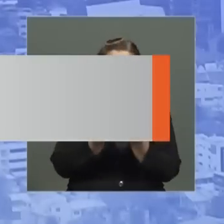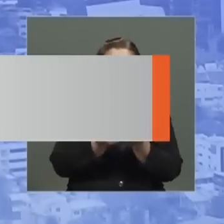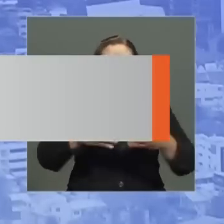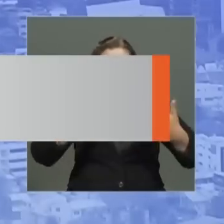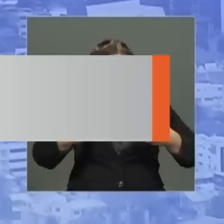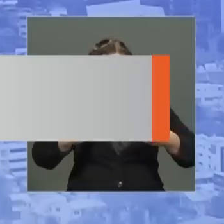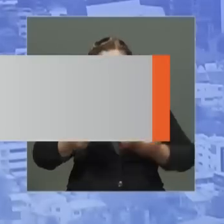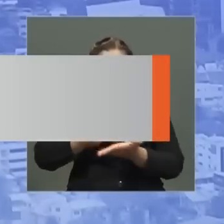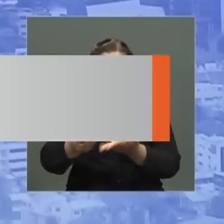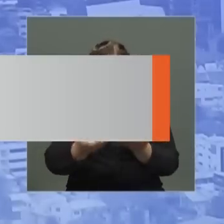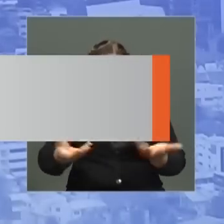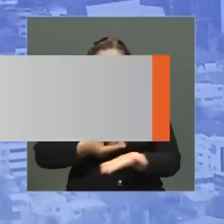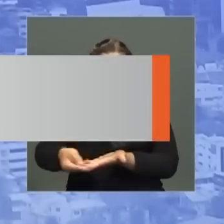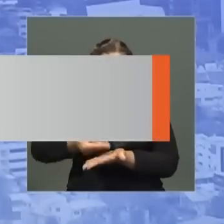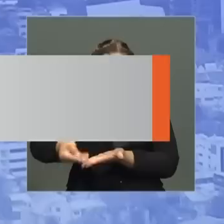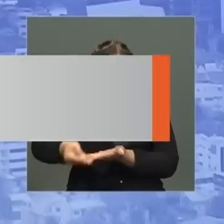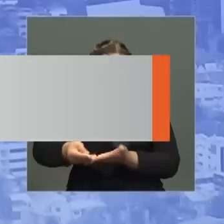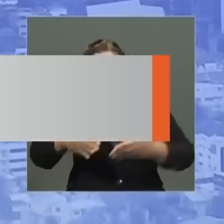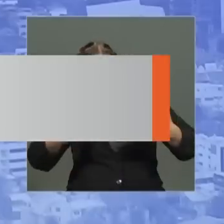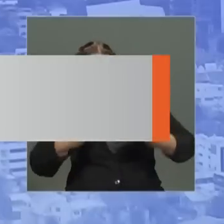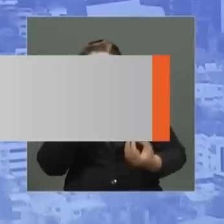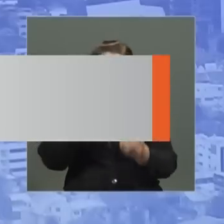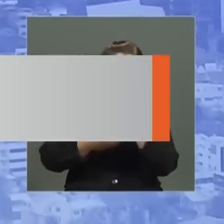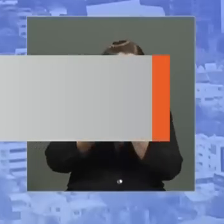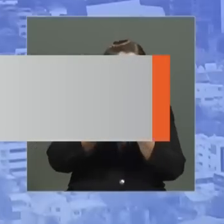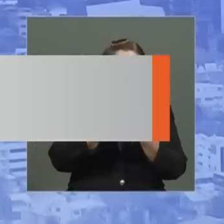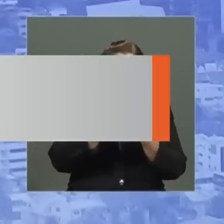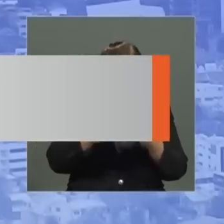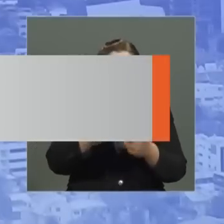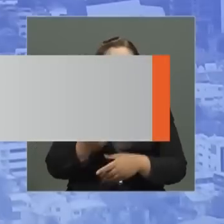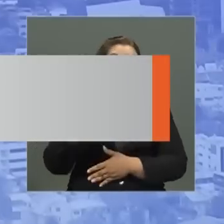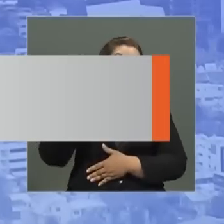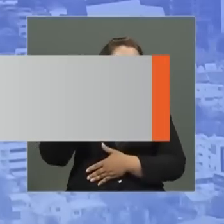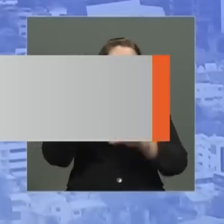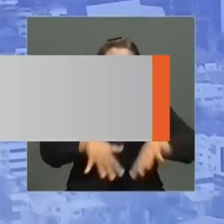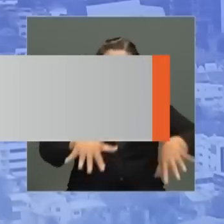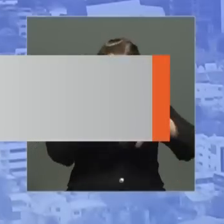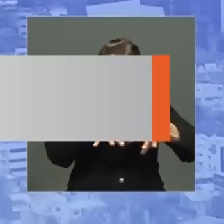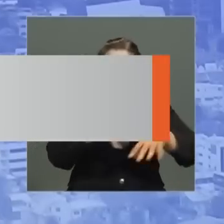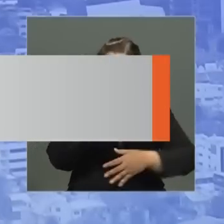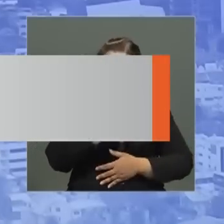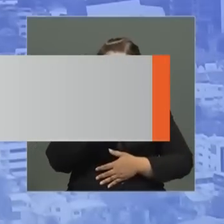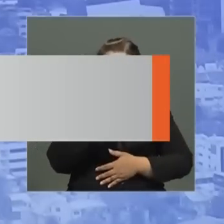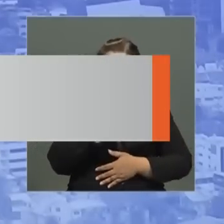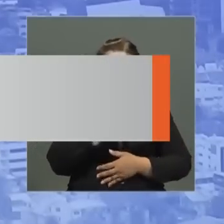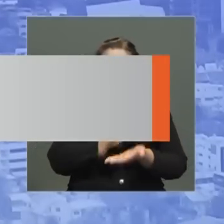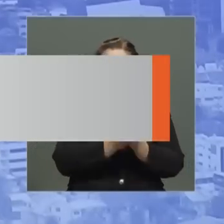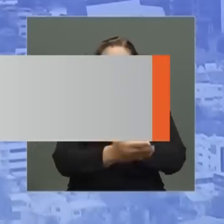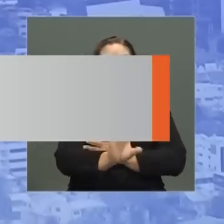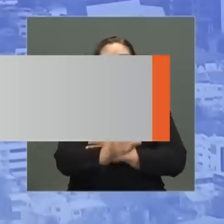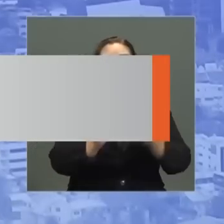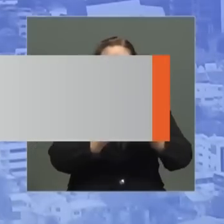ได้ออกไปจับจ่ายใช้สอยนะครับสิ่งที่ยังเป็นภาวะปกติอยู่ก็ใหญ่จะให้เป็นอย่างนั้นอยู่แต่